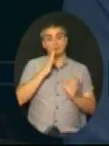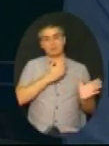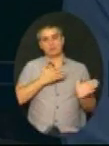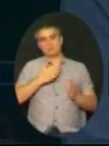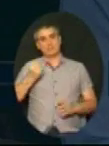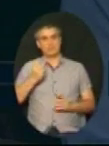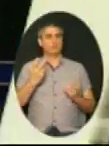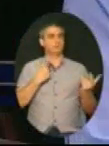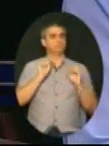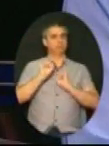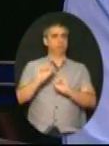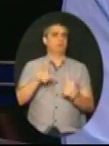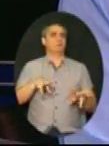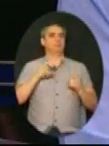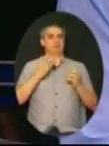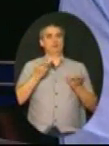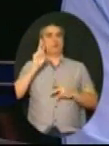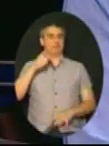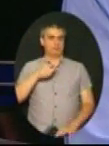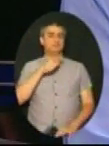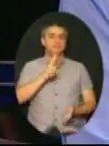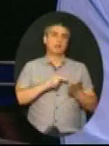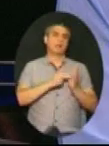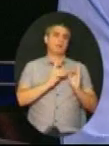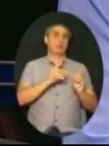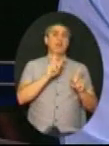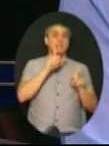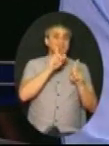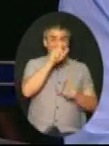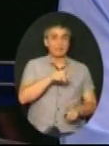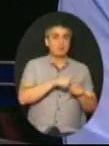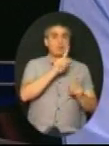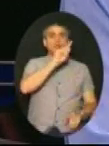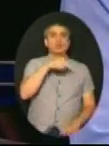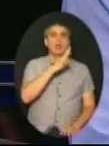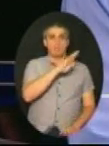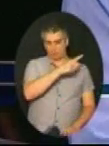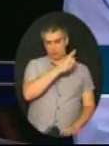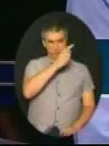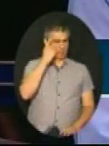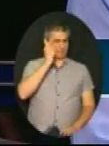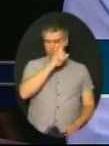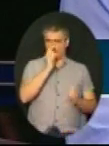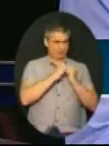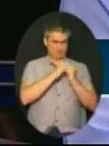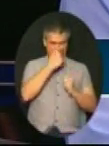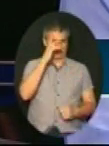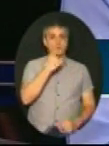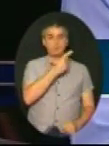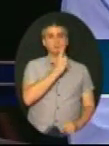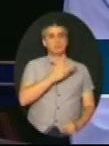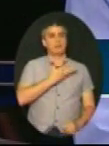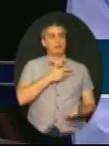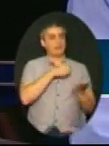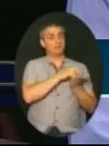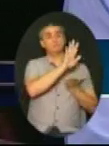וגורף מנדטים. זו הדרך וזה המתווה, ולכן אין ספק שאדם כמו זוהר בעלול עם האמירות שלו, הוא ידע מה שאומר, הוא אינטליגנט, הוא לא טיפש. צריך לקבל